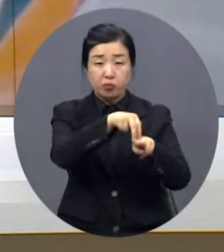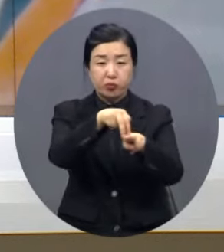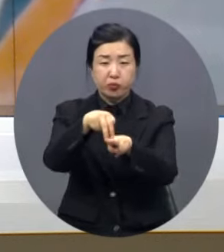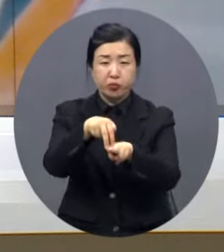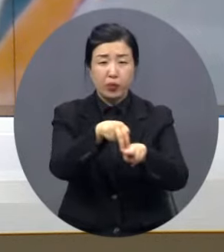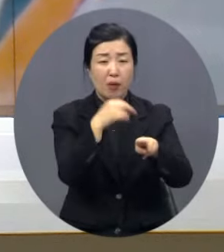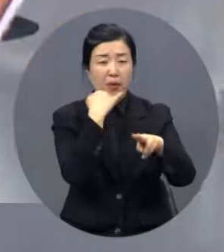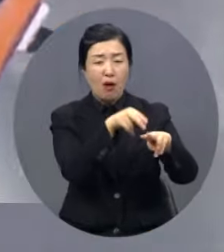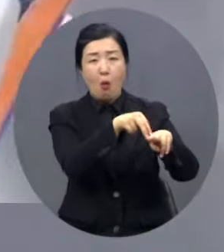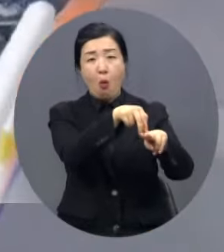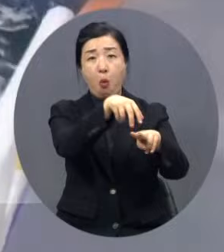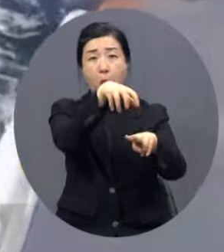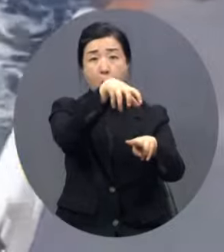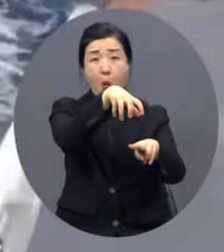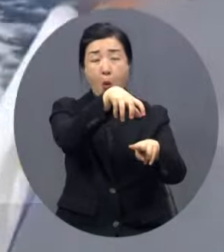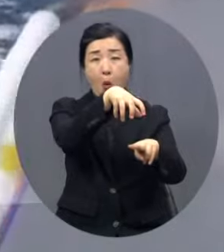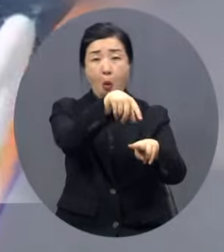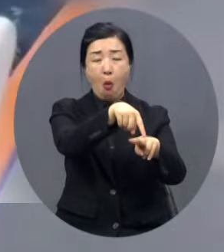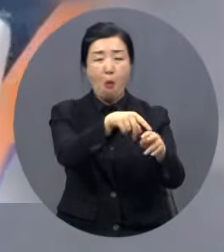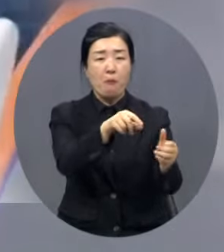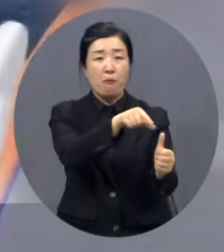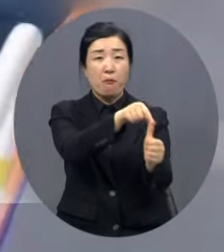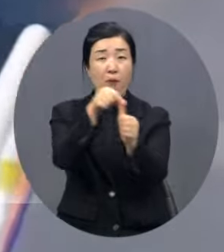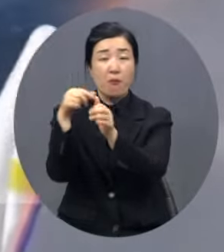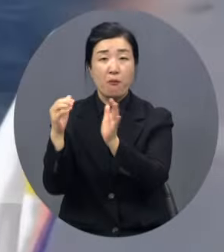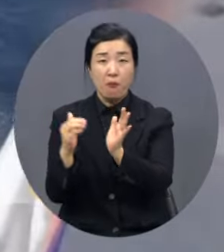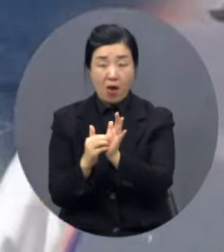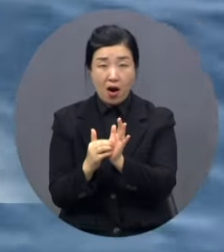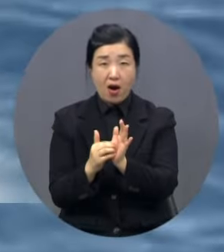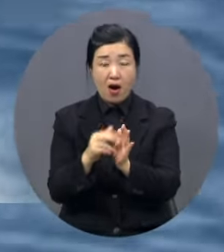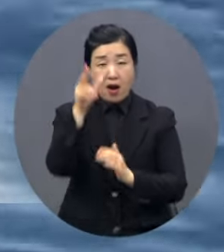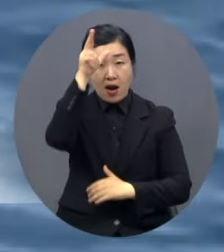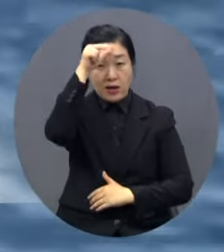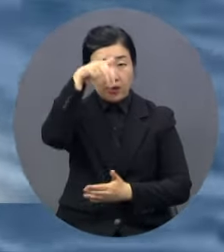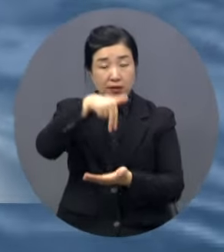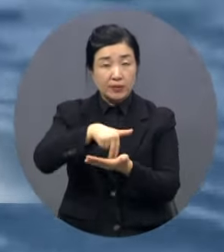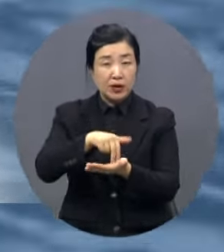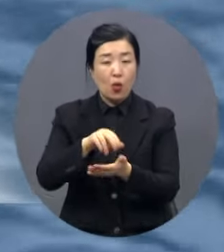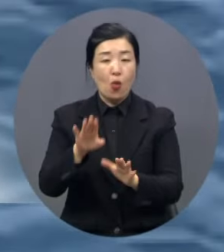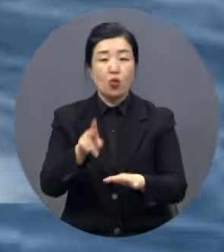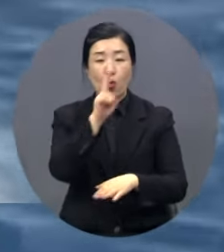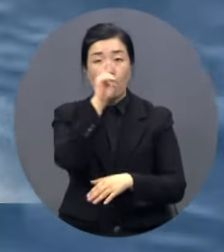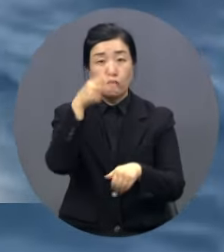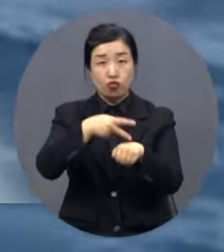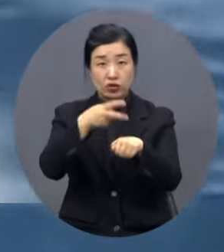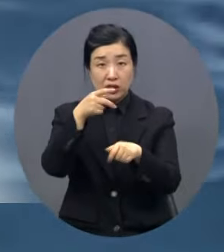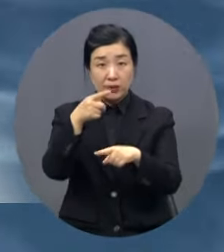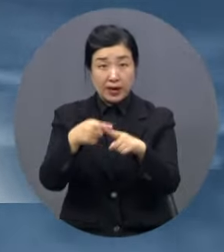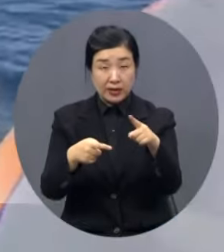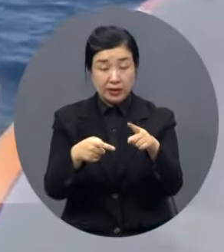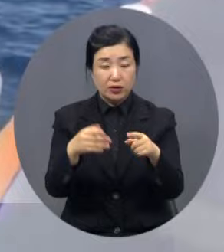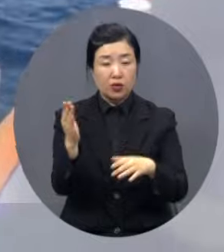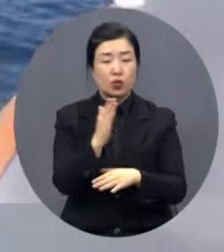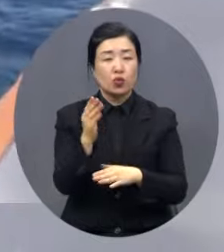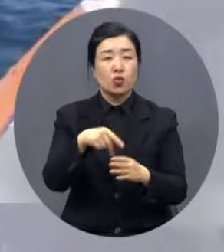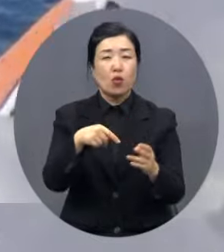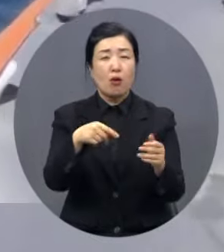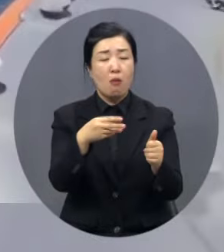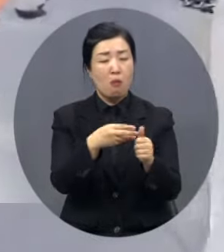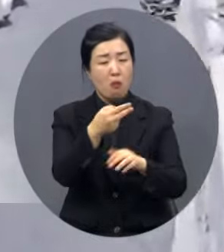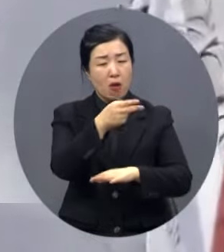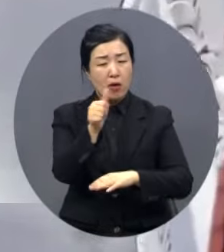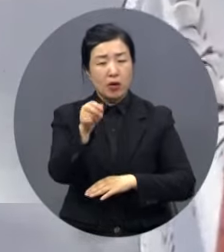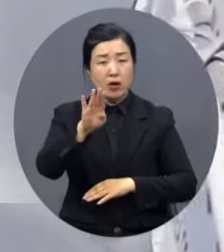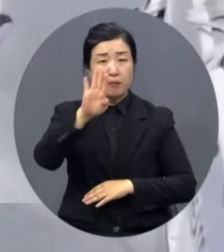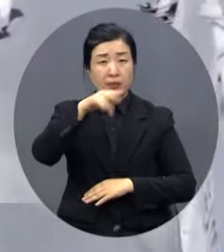해경에 구조됐습니다 제주 해양 경찰서에 따르면 오늘 오후 2시 반쯤 제주시 한림읍 협재 해수욕장에서